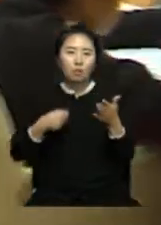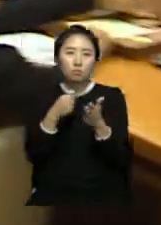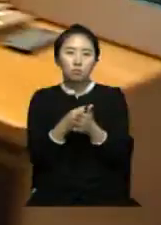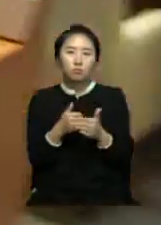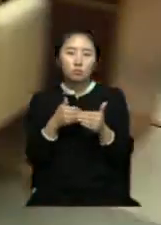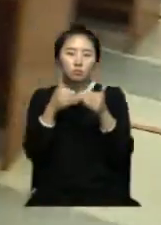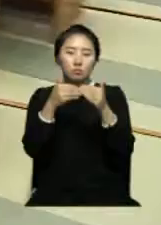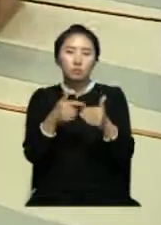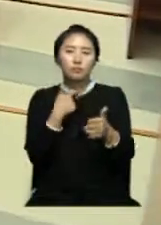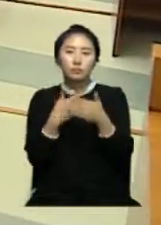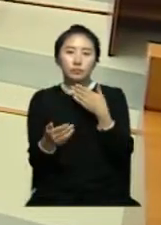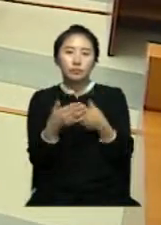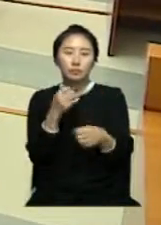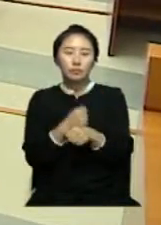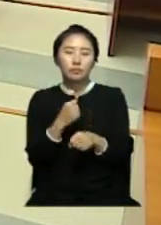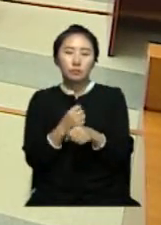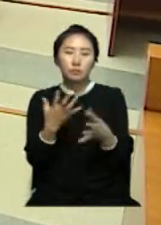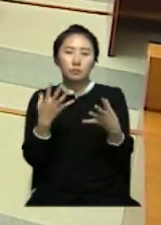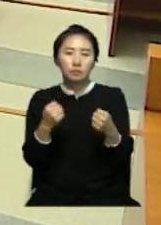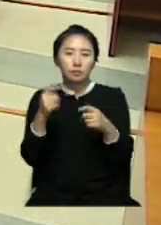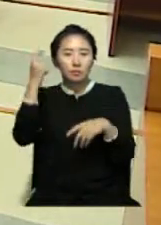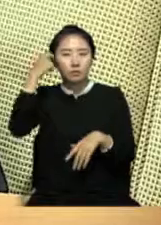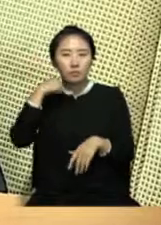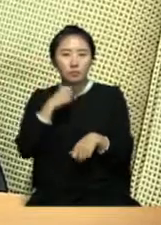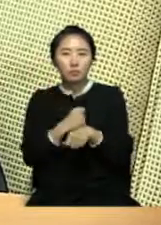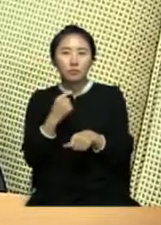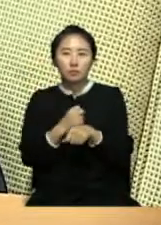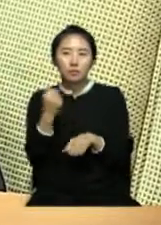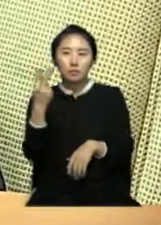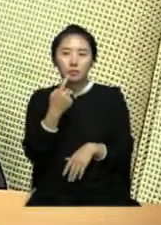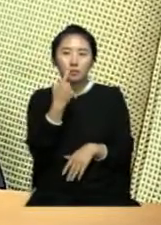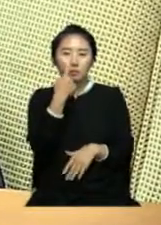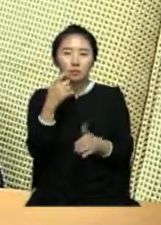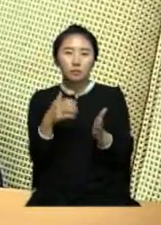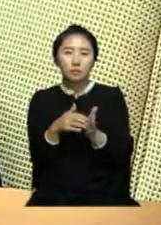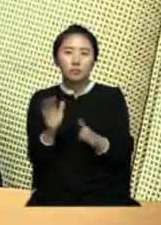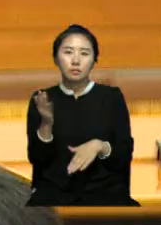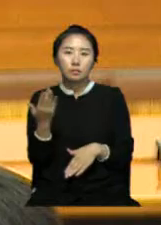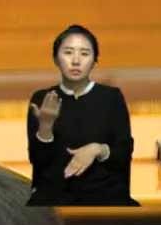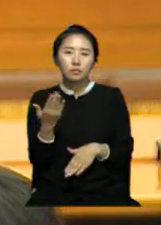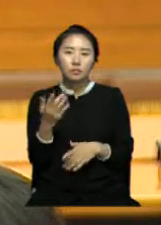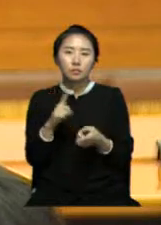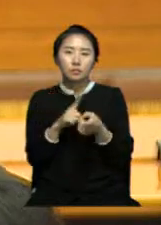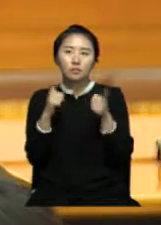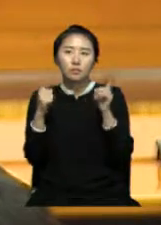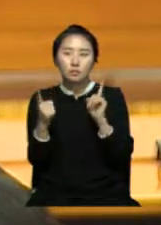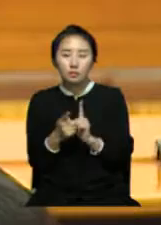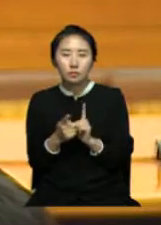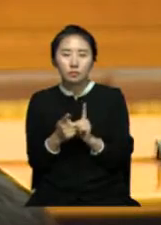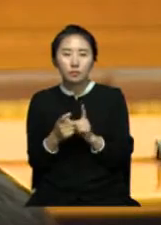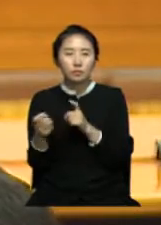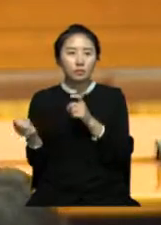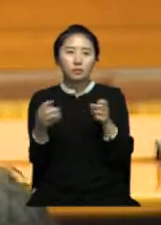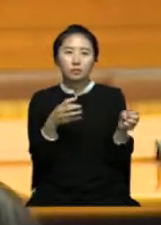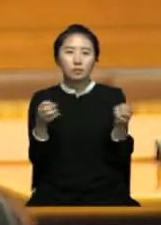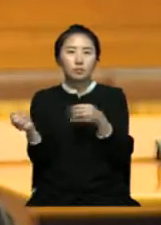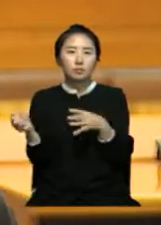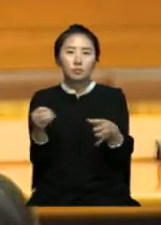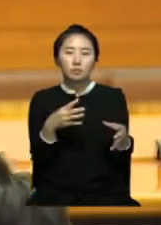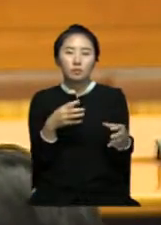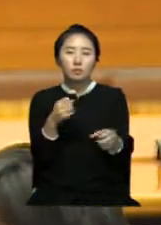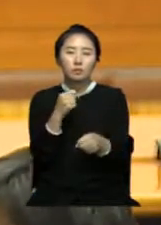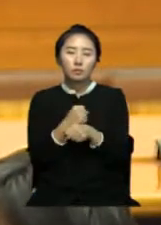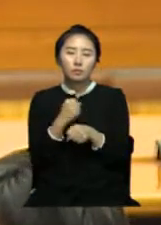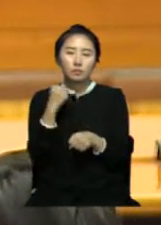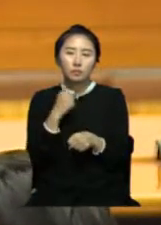확정되기까지의 과정을 체험하며 많은 것을 느끼고 또 배웠습니다. 서로 이렇게